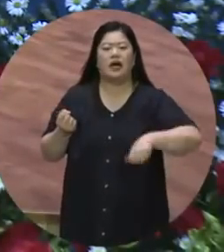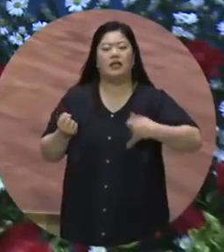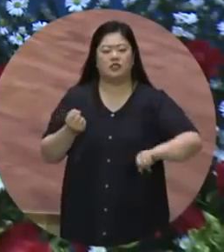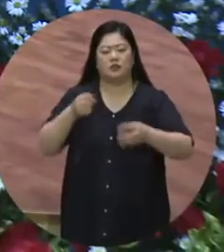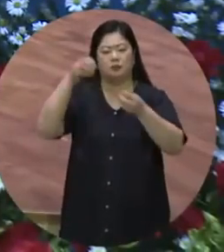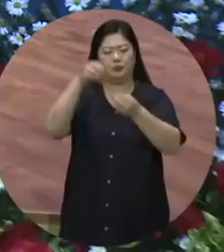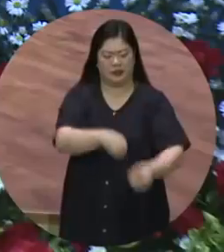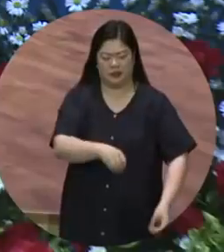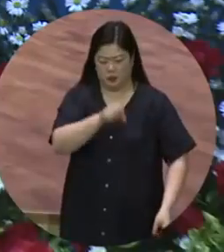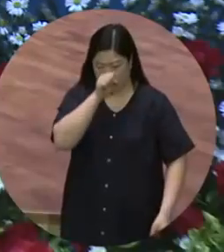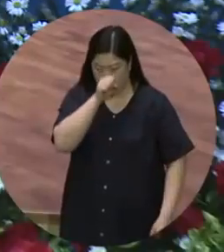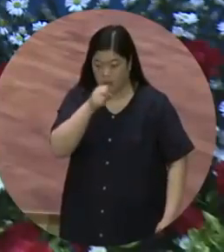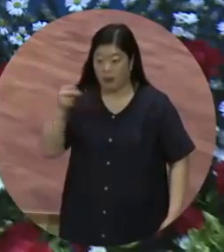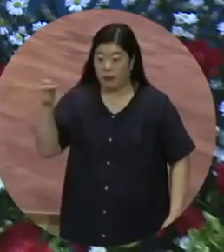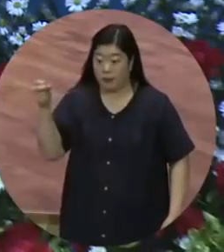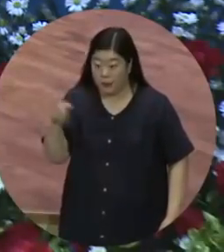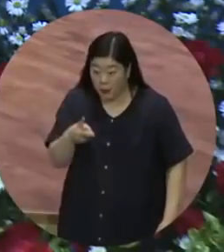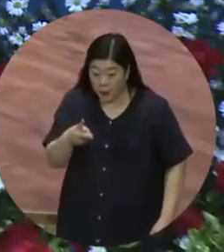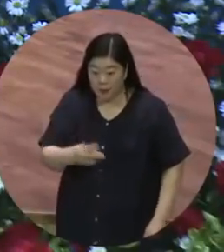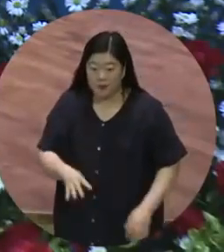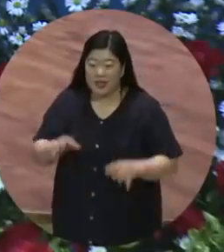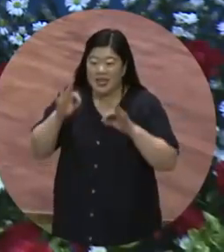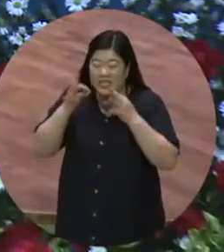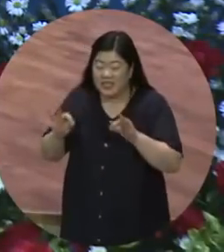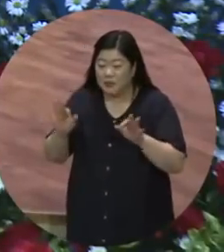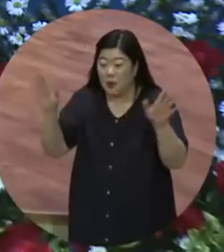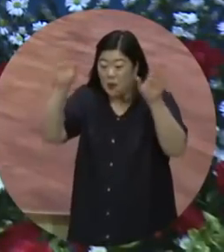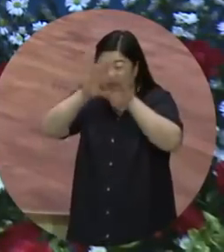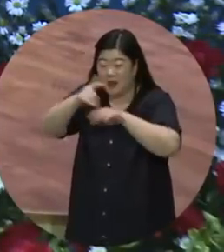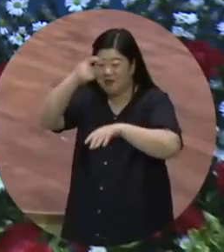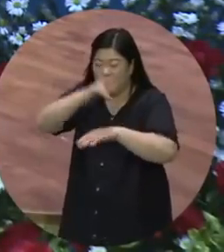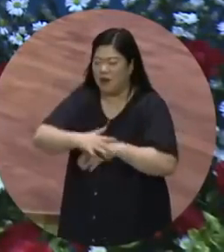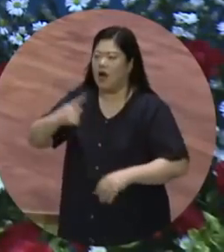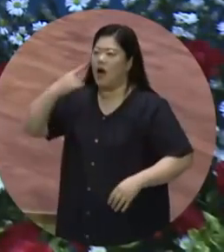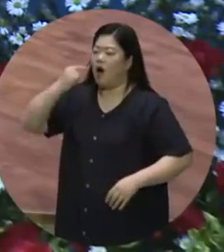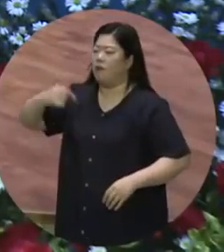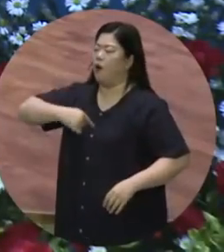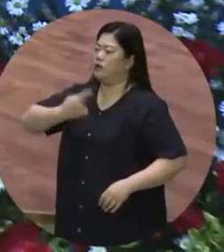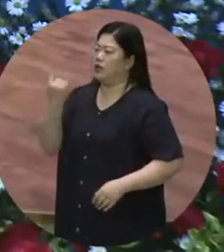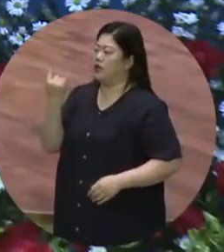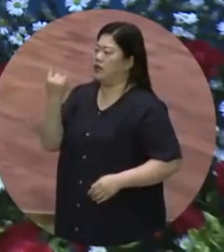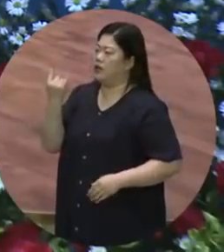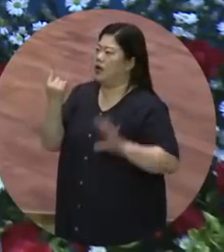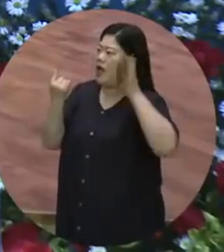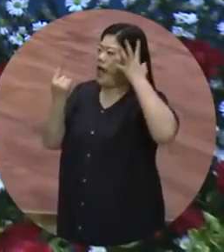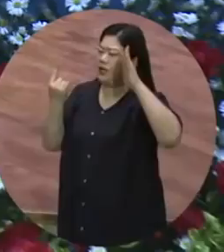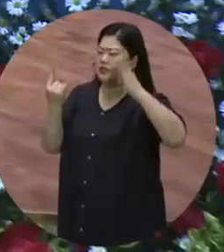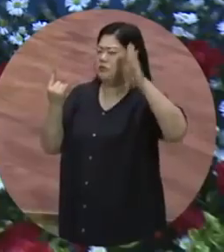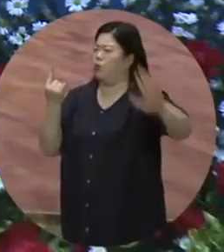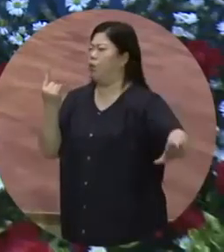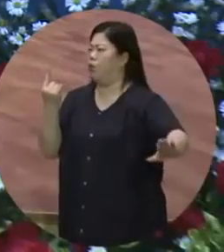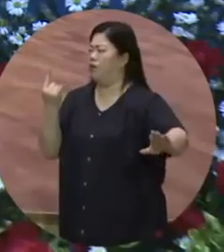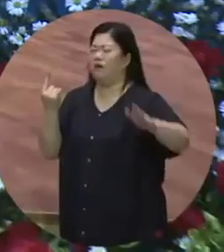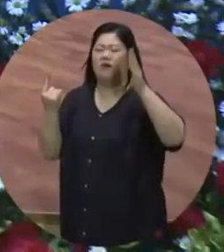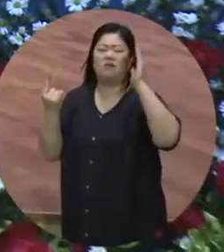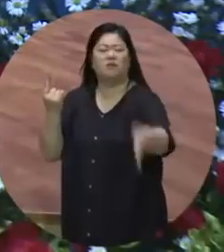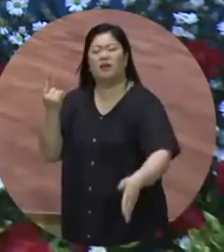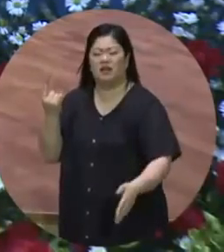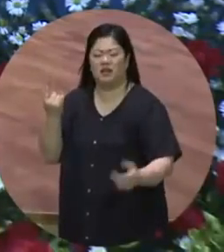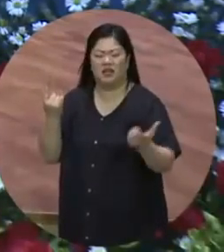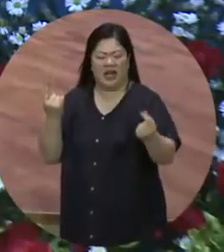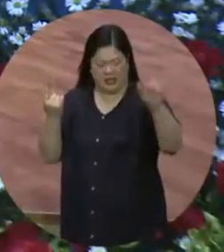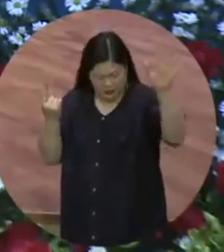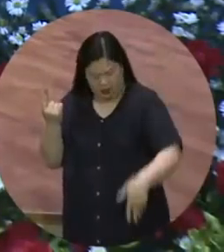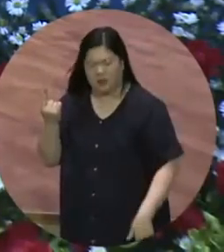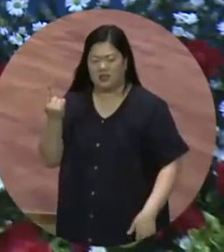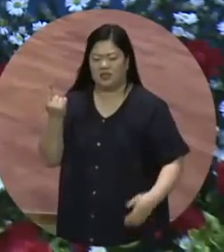앉아서 가족이 함께 예배드리는 건 참 좋아요. 자녀들에게 함께 드리면서 함께 포럼하는 거, 자녀들하고